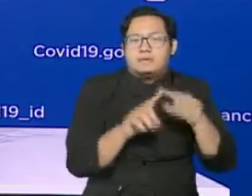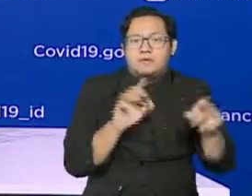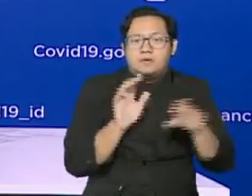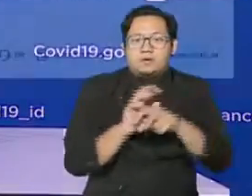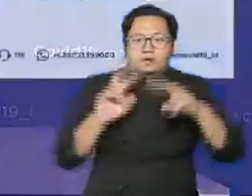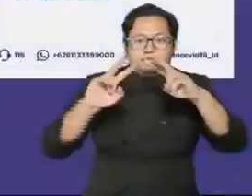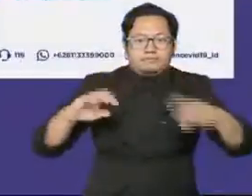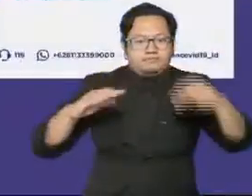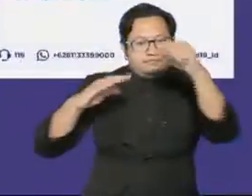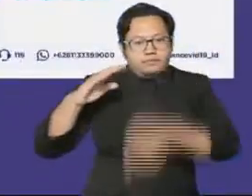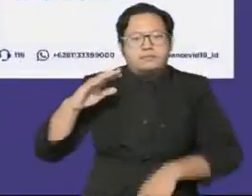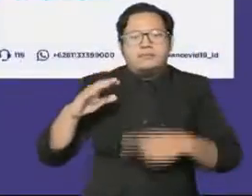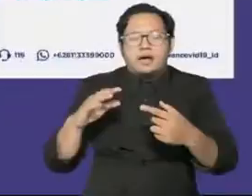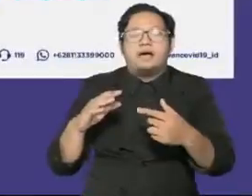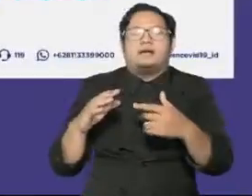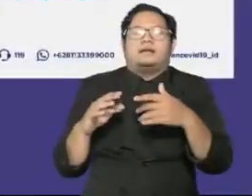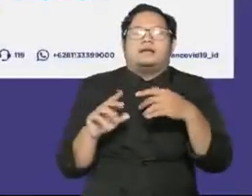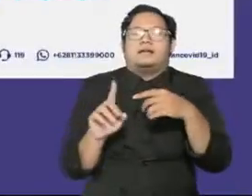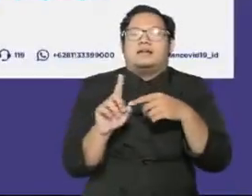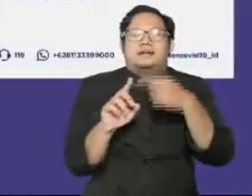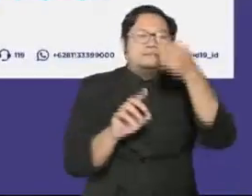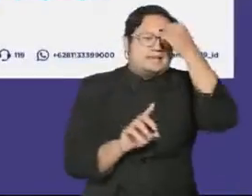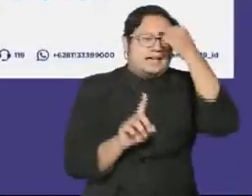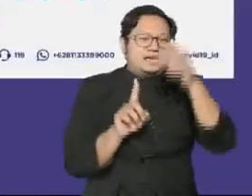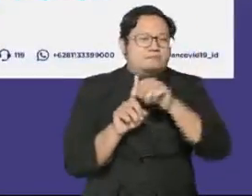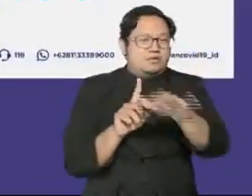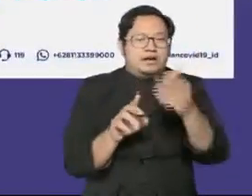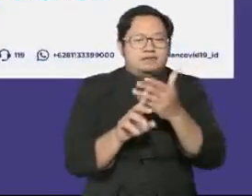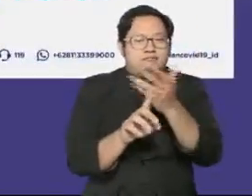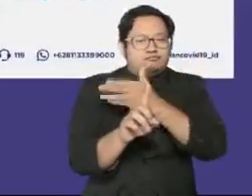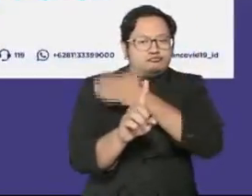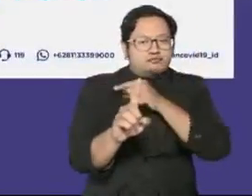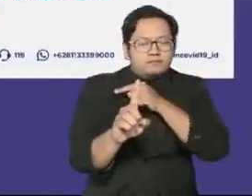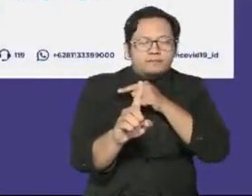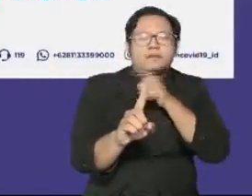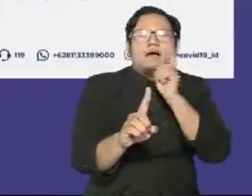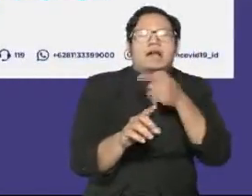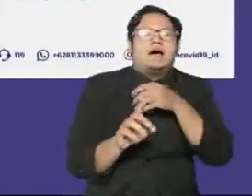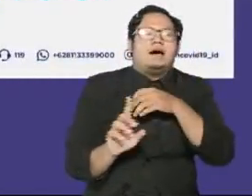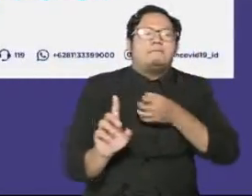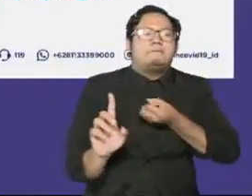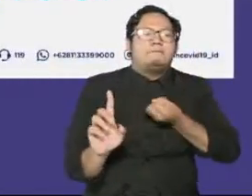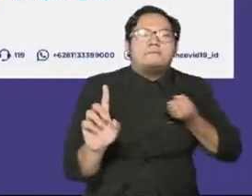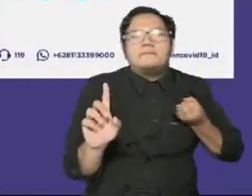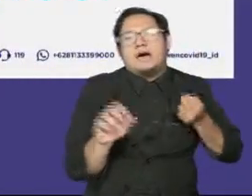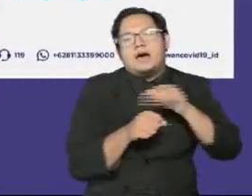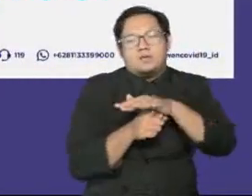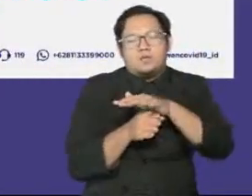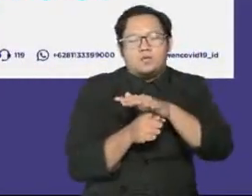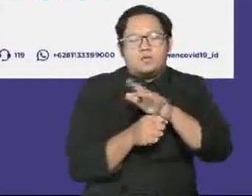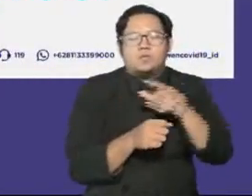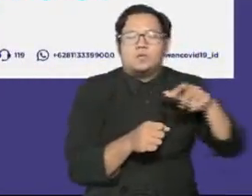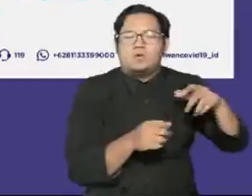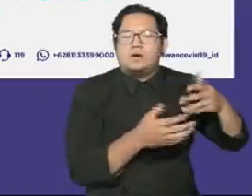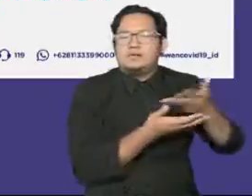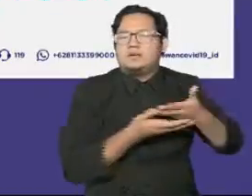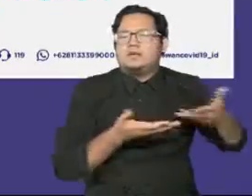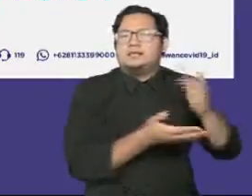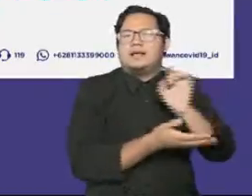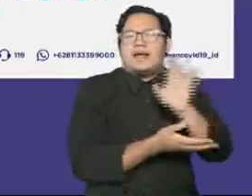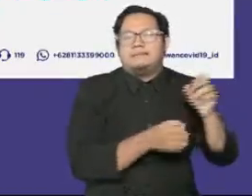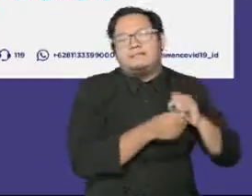perjalanan riwayat alamiah penyakit menular di perfektif pengaruhi berbagai macam kondisi lainnya